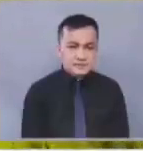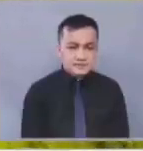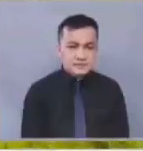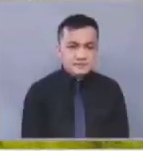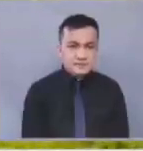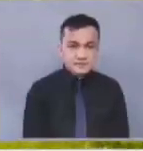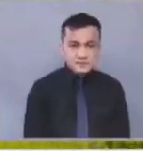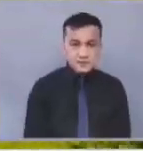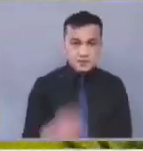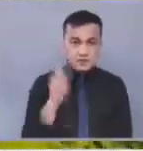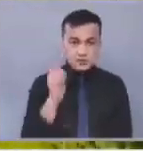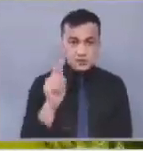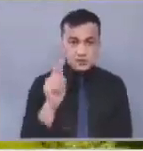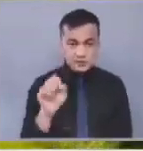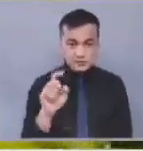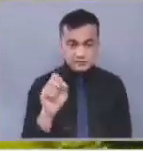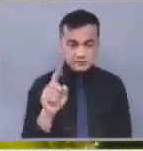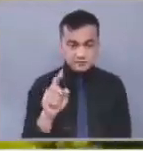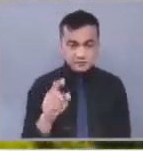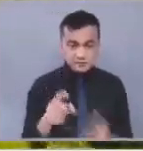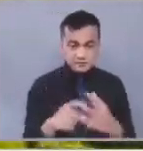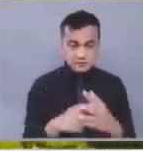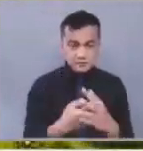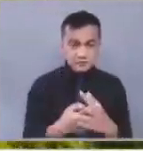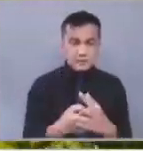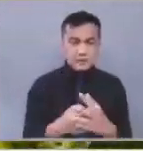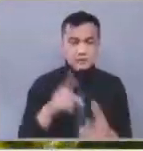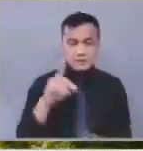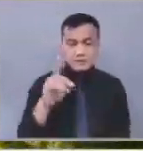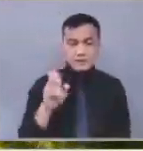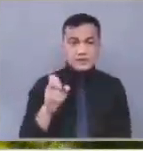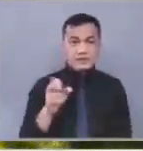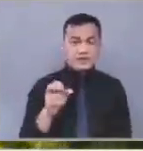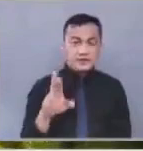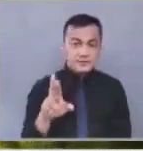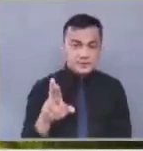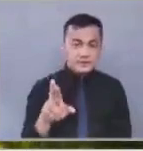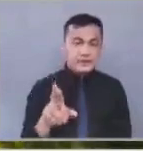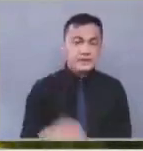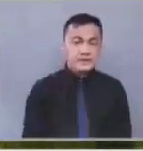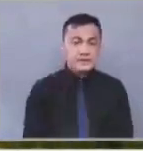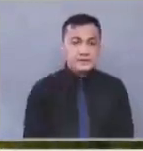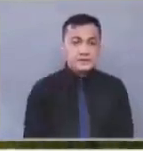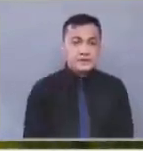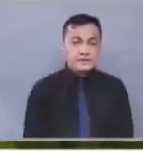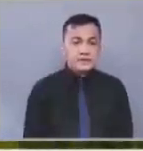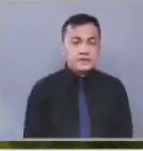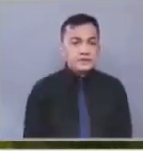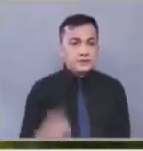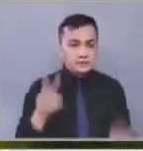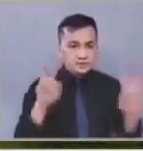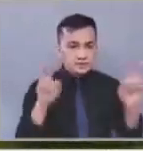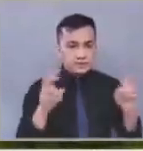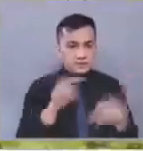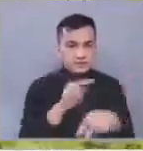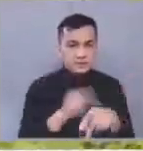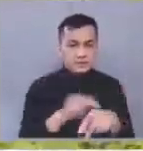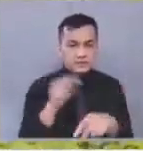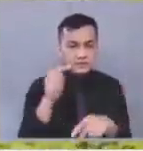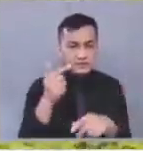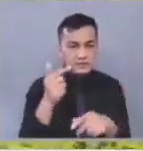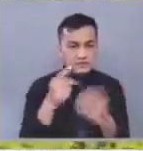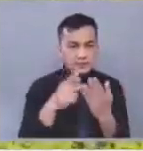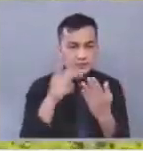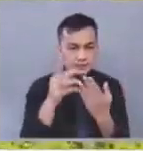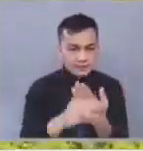2011, nang mailunsad ng Department of Environment and Natural Resources o DENR ang National Greening Program. Layo